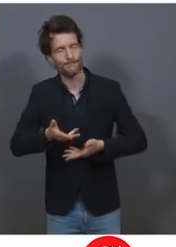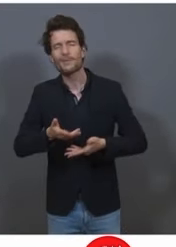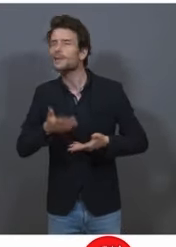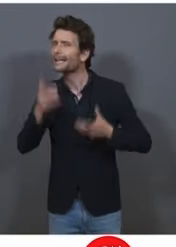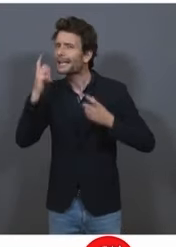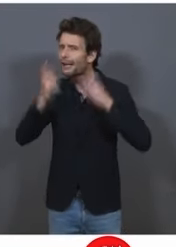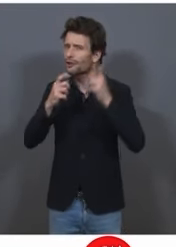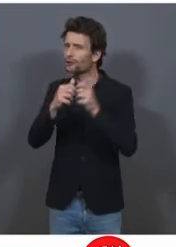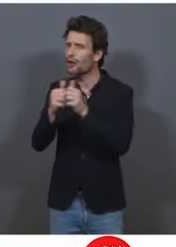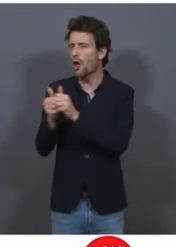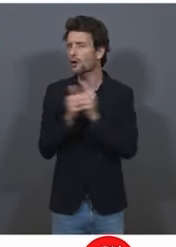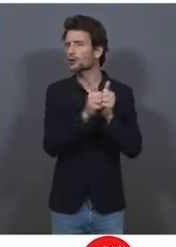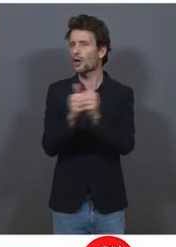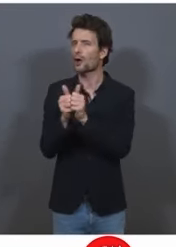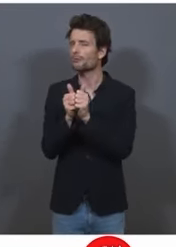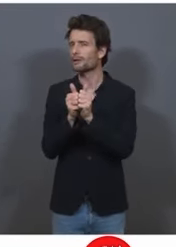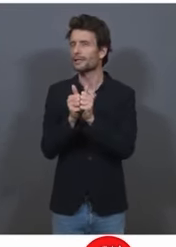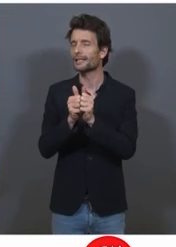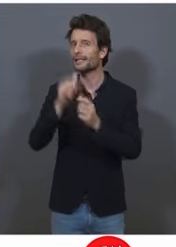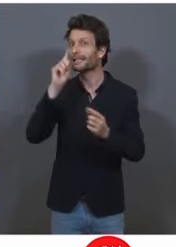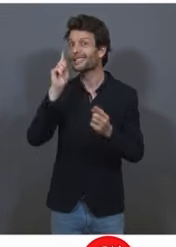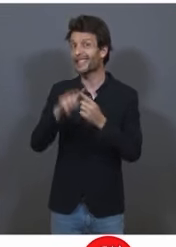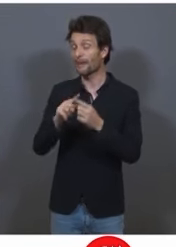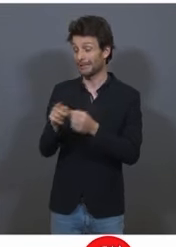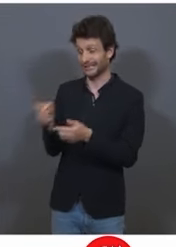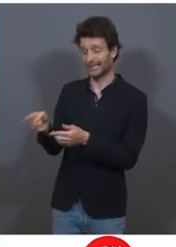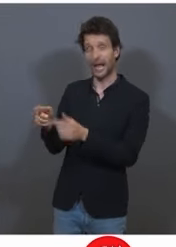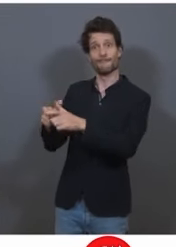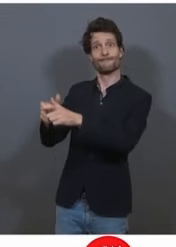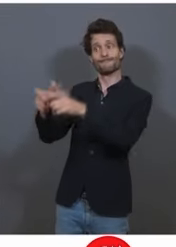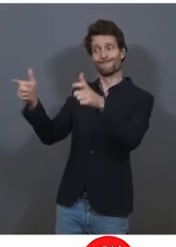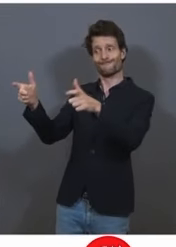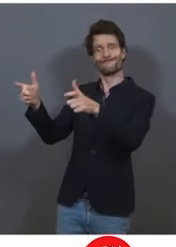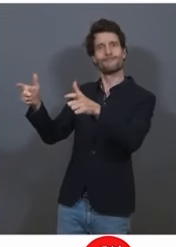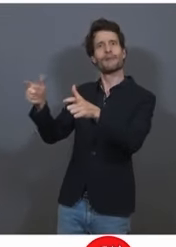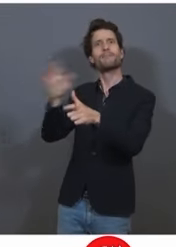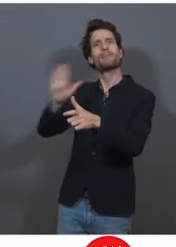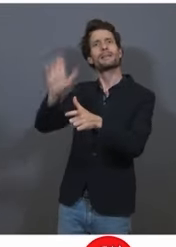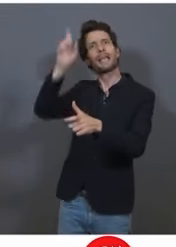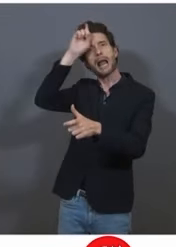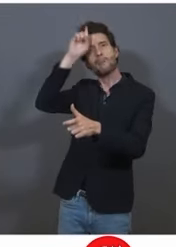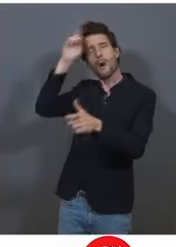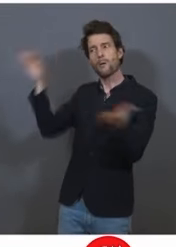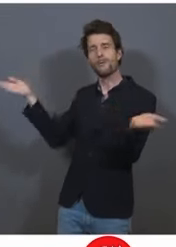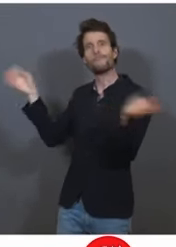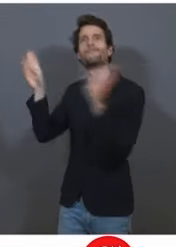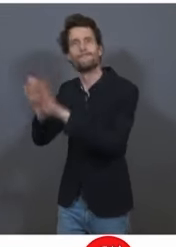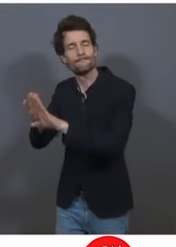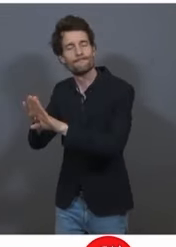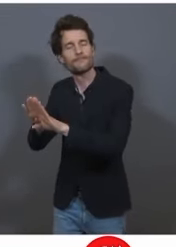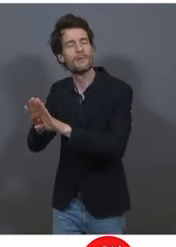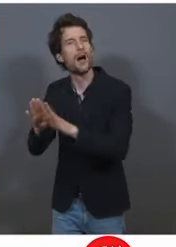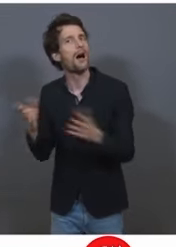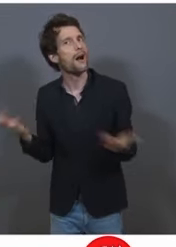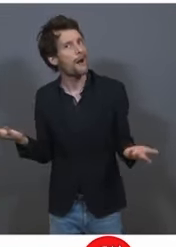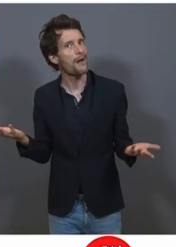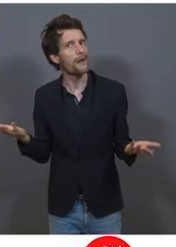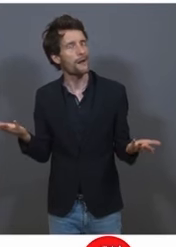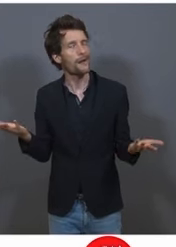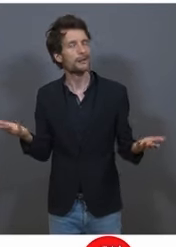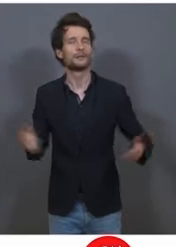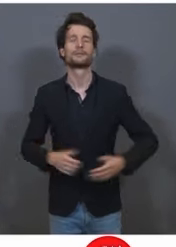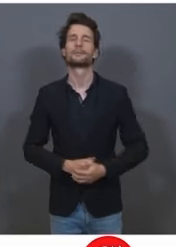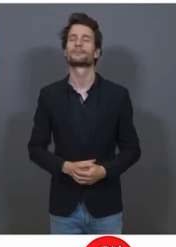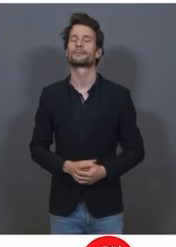une réflexion sur ce que signifie la fermeture annoncée de cette institution lilloise. Cette